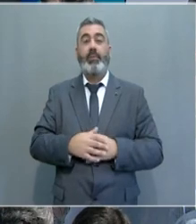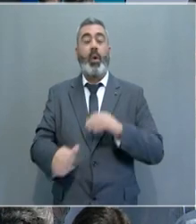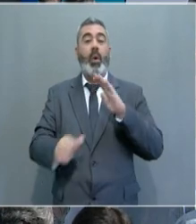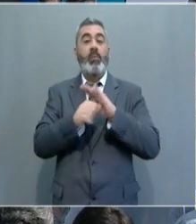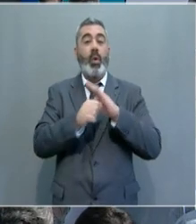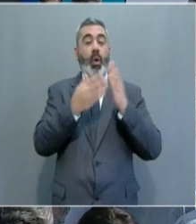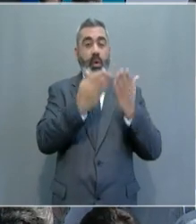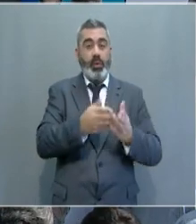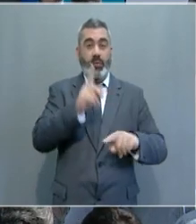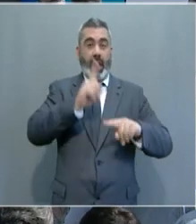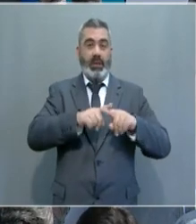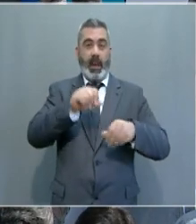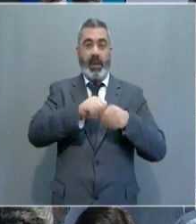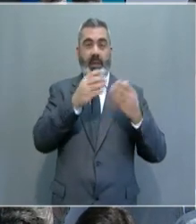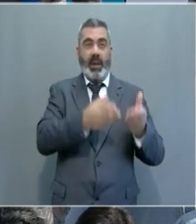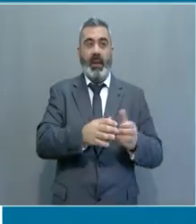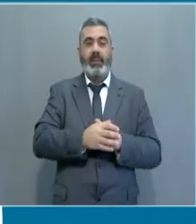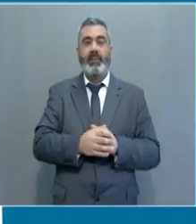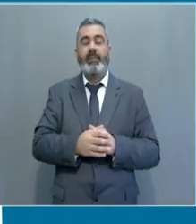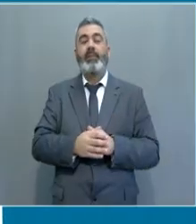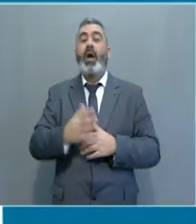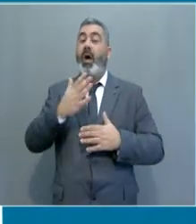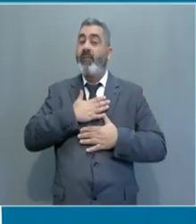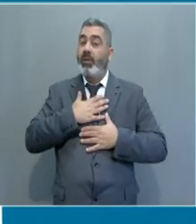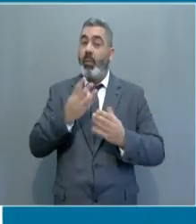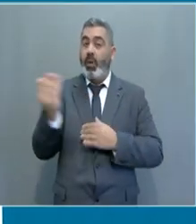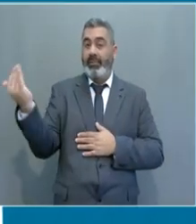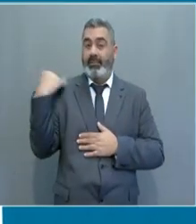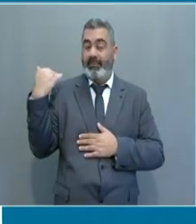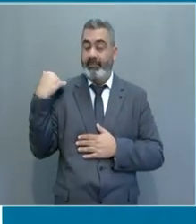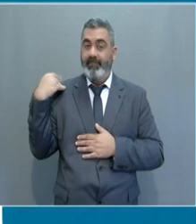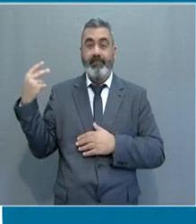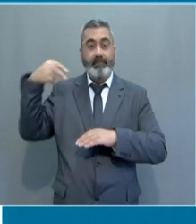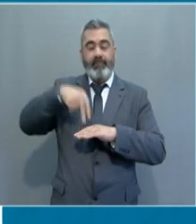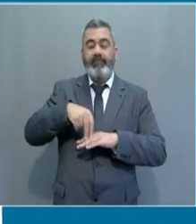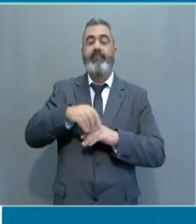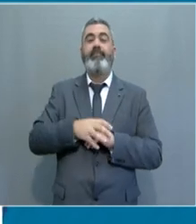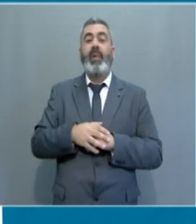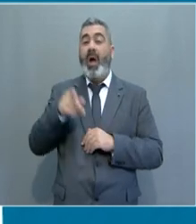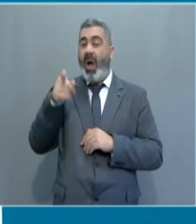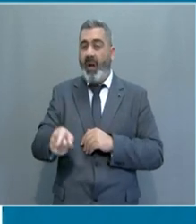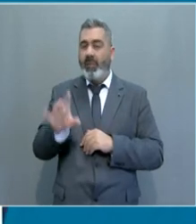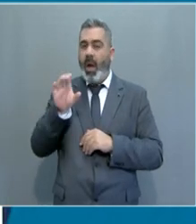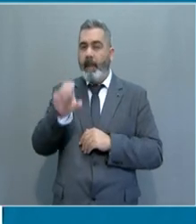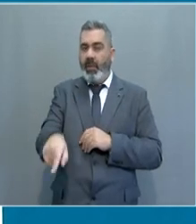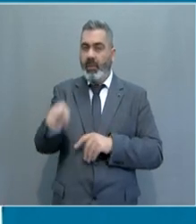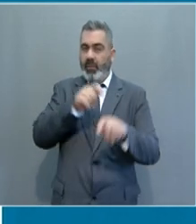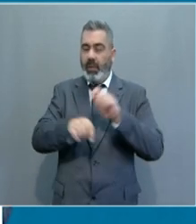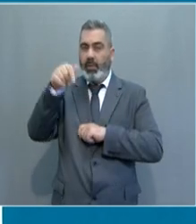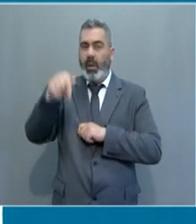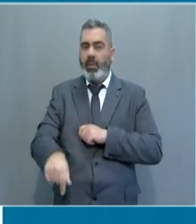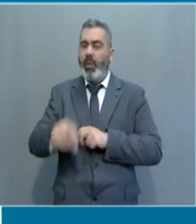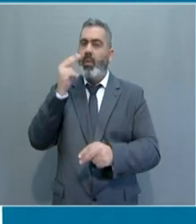Σύμβουλο των ΕΛΠΕ, ευχαριστούμε πολύ για την πρόσκληση και για αυτήν την πολύ σημαντική επένδυση. Την ώρα, κυρίες και κύριοι,